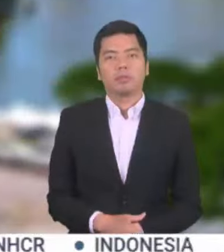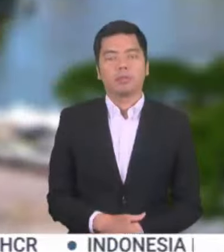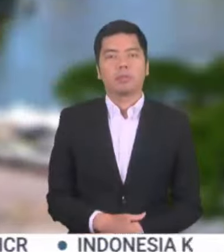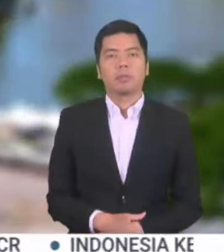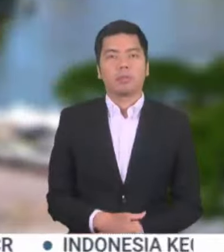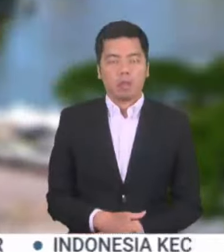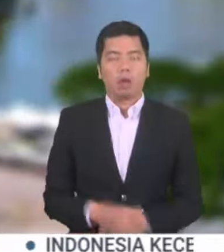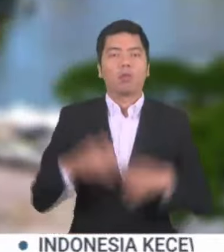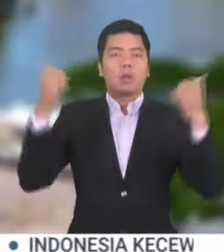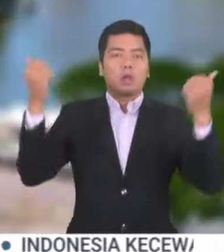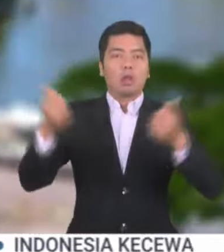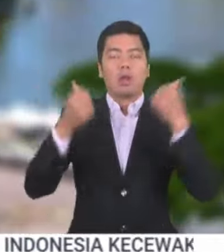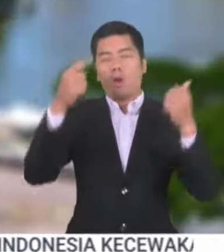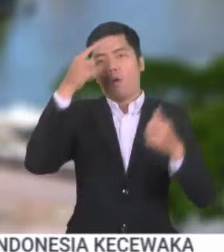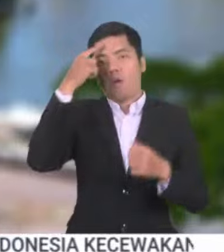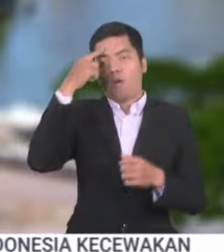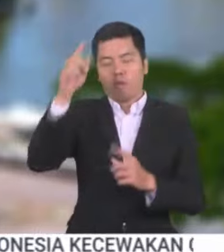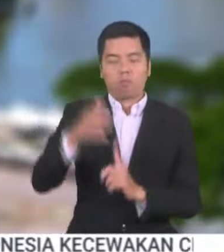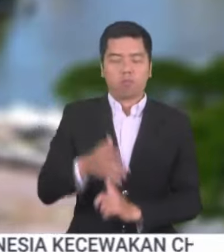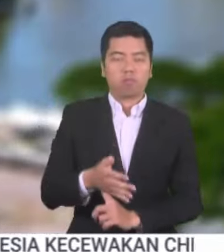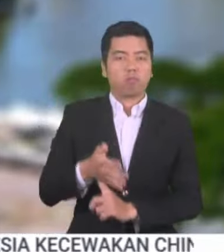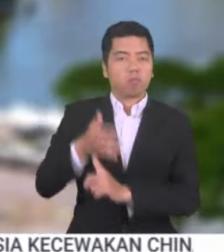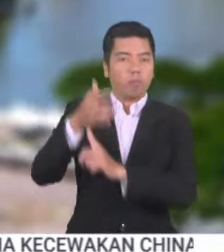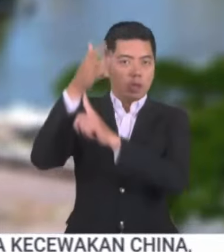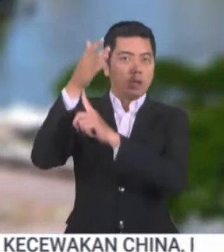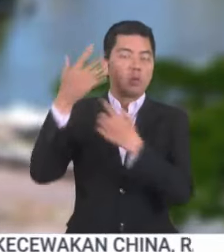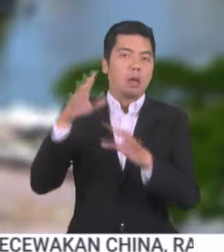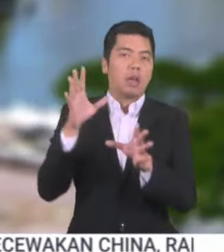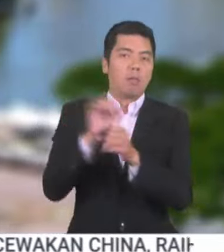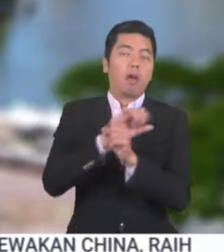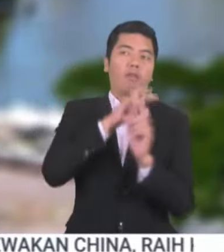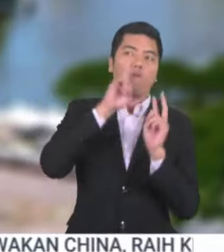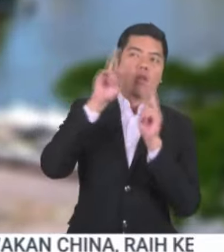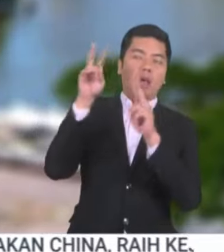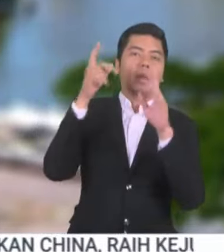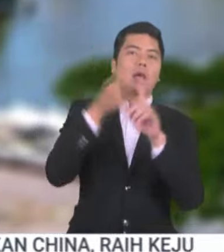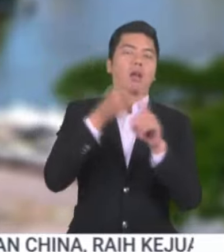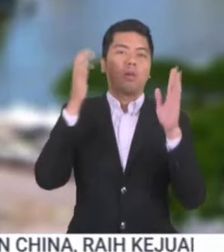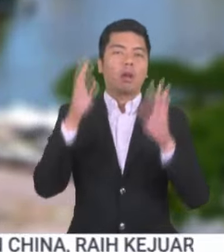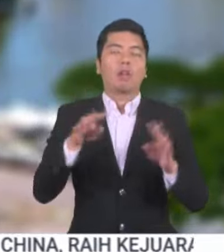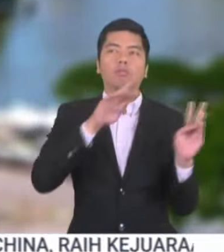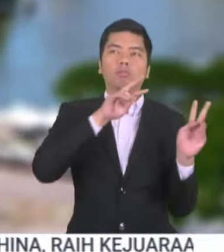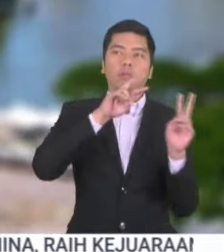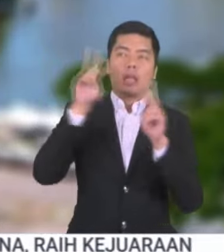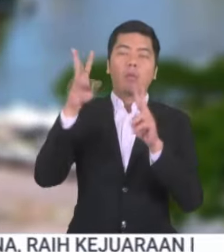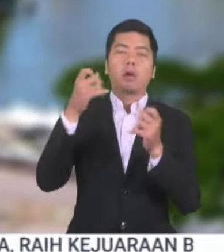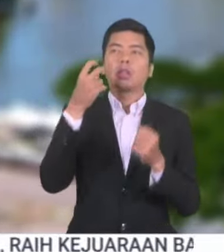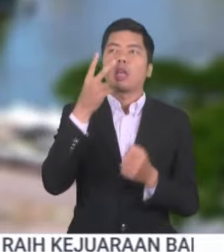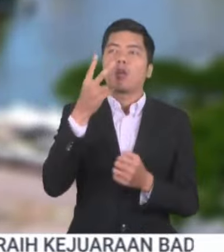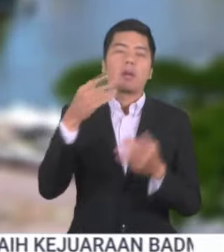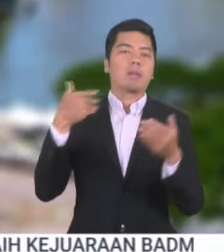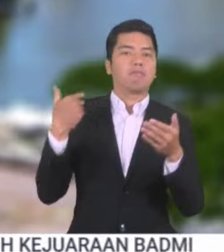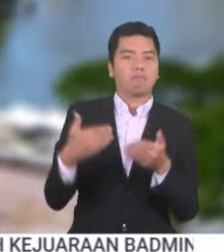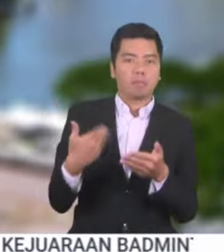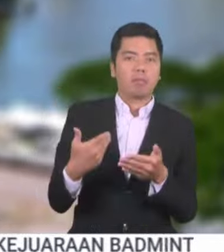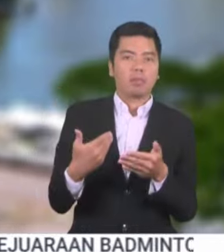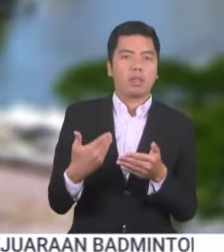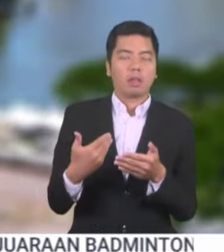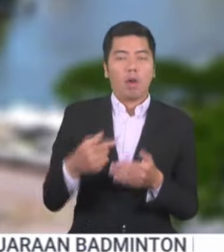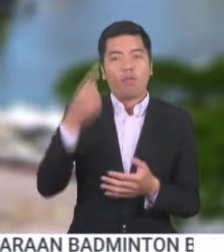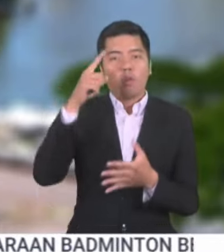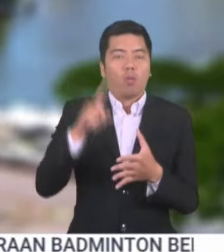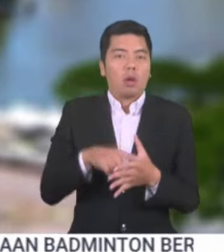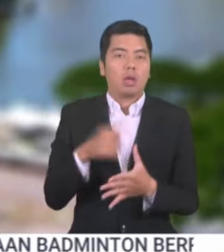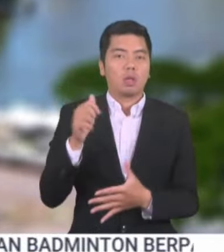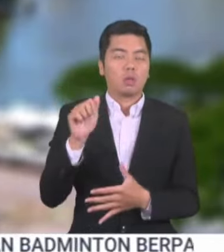Upacara menaikkan bendera Ibu Pertiwi semakin mendapat perhatian orang awam yang mahu menyaksikan sendiri dari dekat. Edisi Oktober